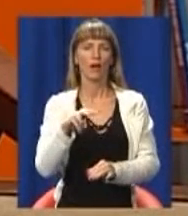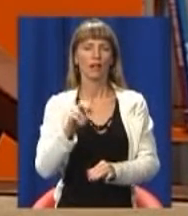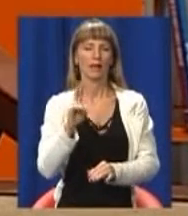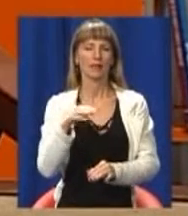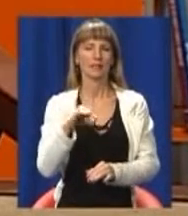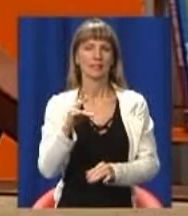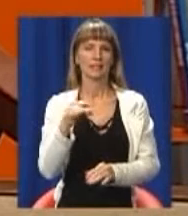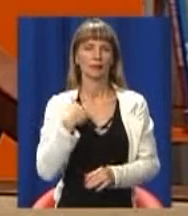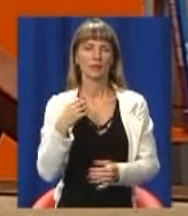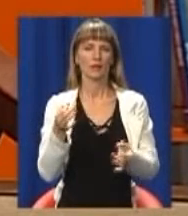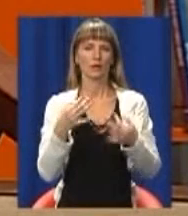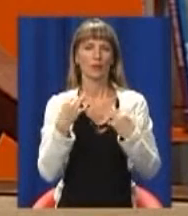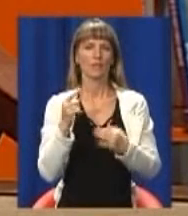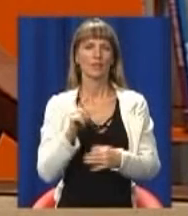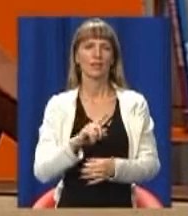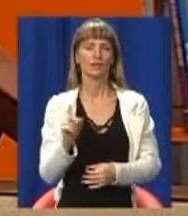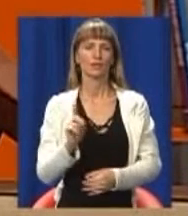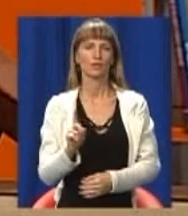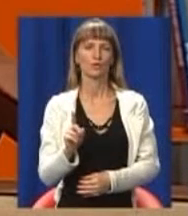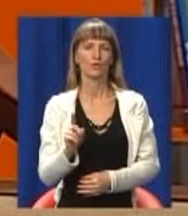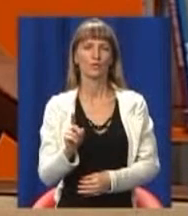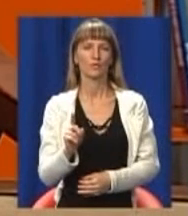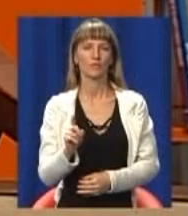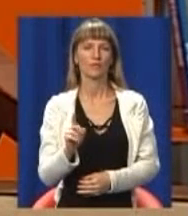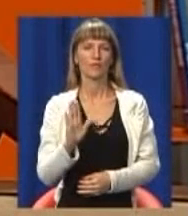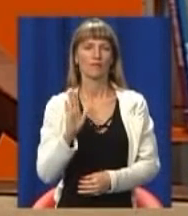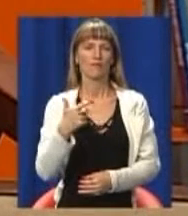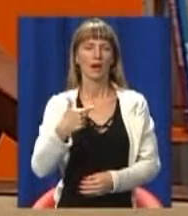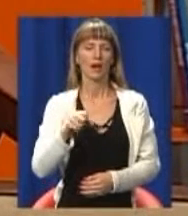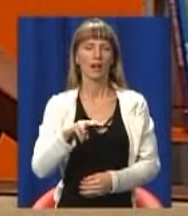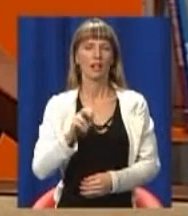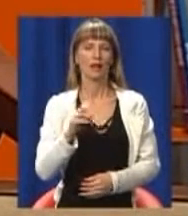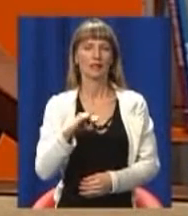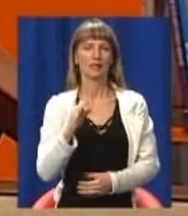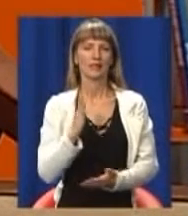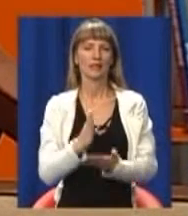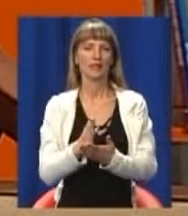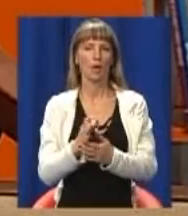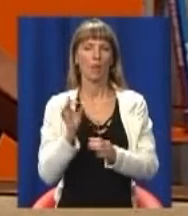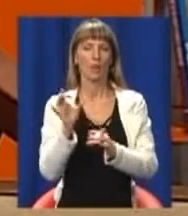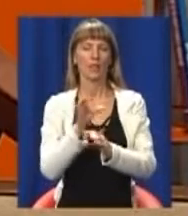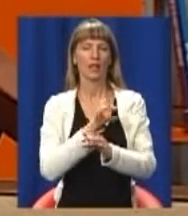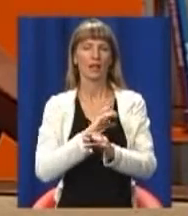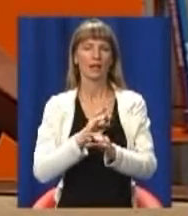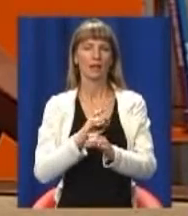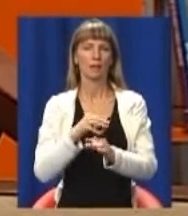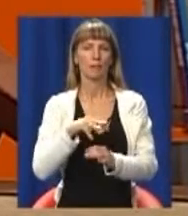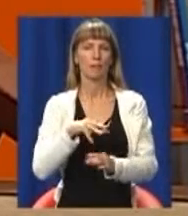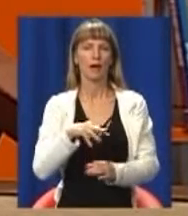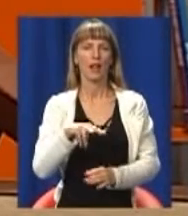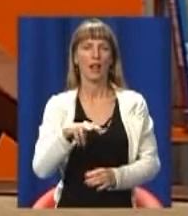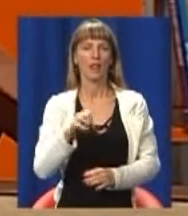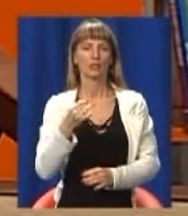Мені розповідали те, що в галактики є планети, так. Млечний путь.